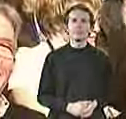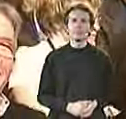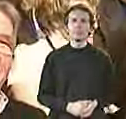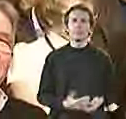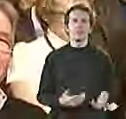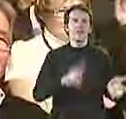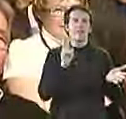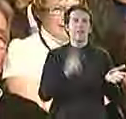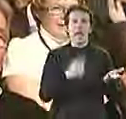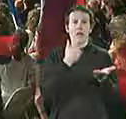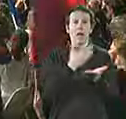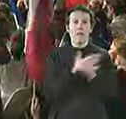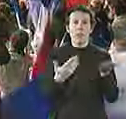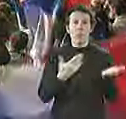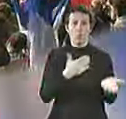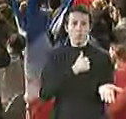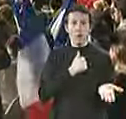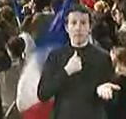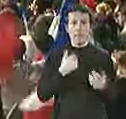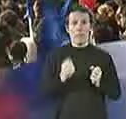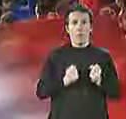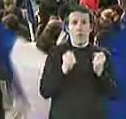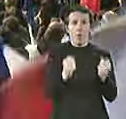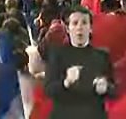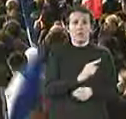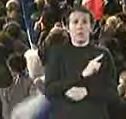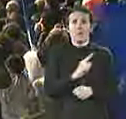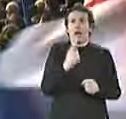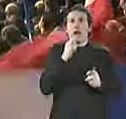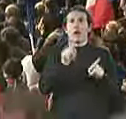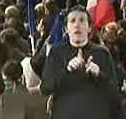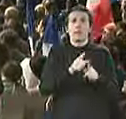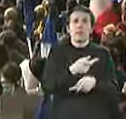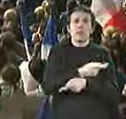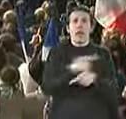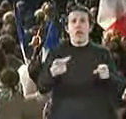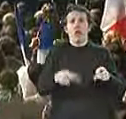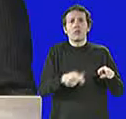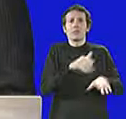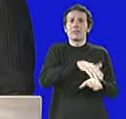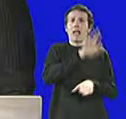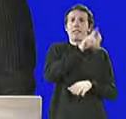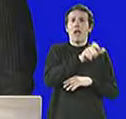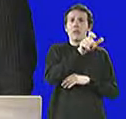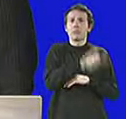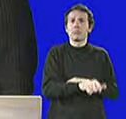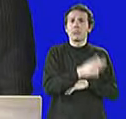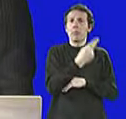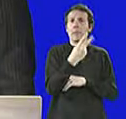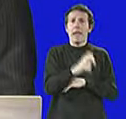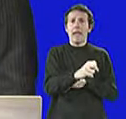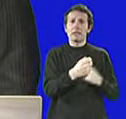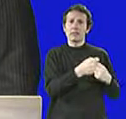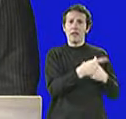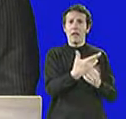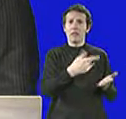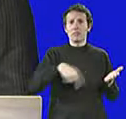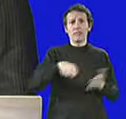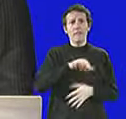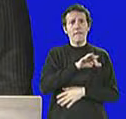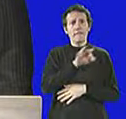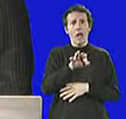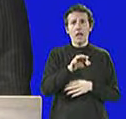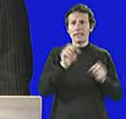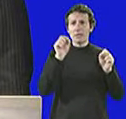que jamais je n'aurais osé affirmer à propos du candidat socialiste, est-ce que les Français peuvent citer une